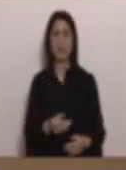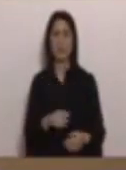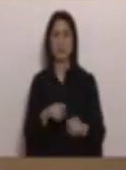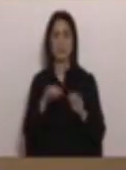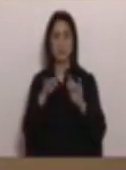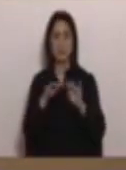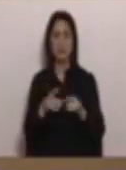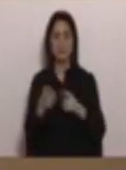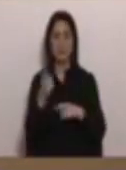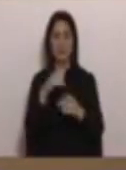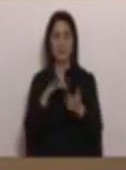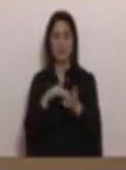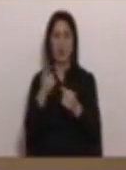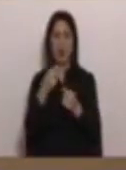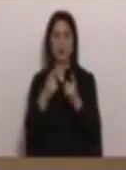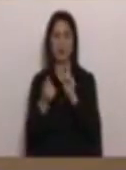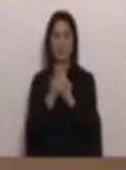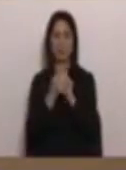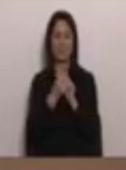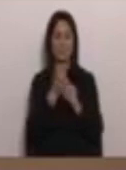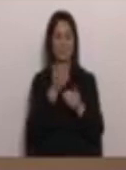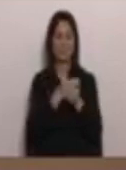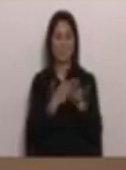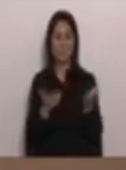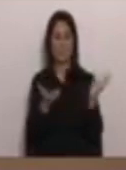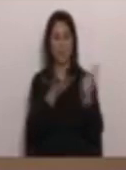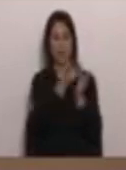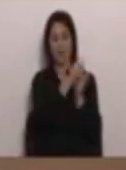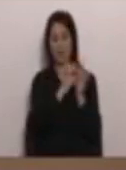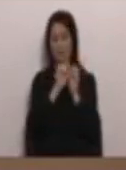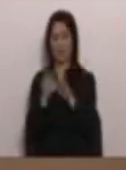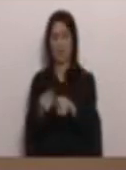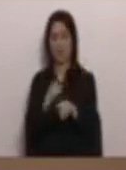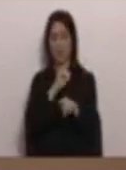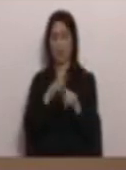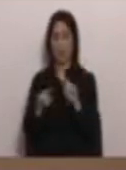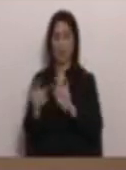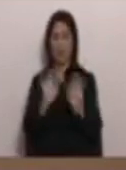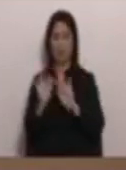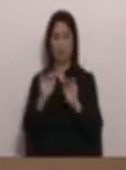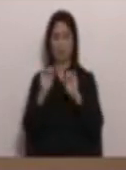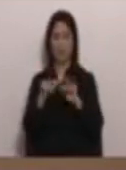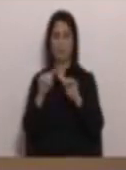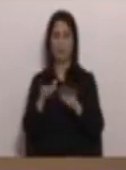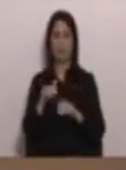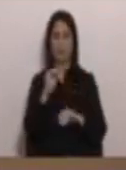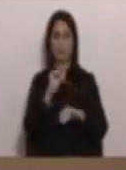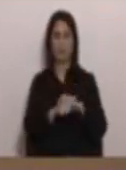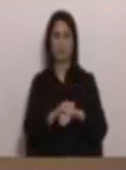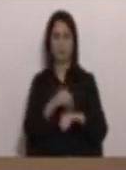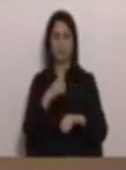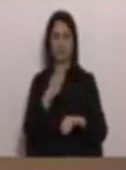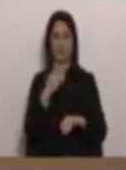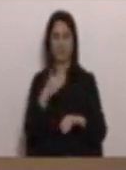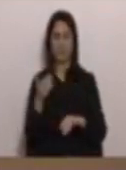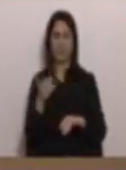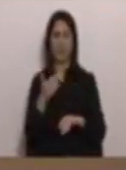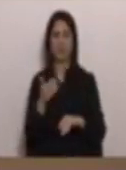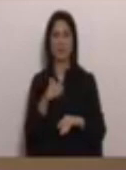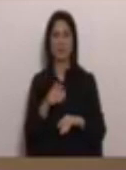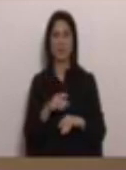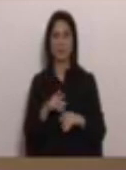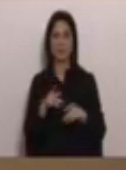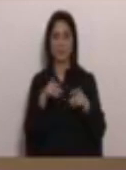მომდინარეობს მოსახლეობისგან შეხვედრების შედეგად, დროულად და ოპერატიულად ყოფილიყო გადაჭრილი. ფაქტობრივად, ჩვენ ერთის მხრივ